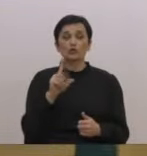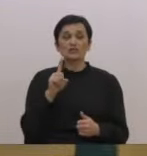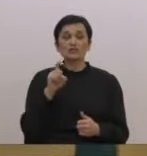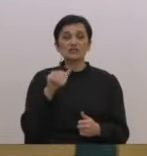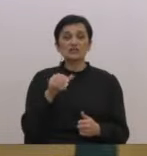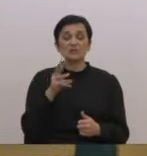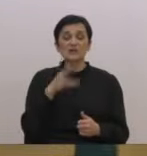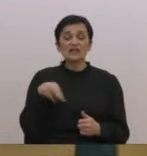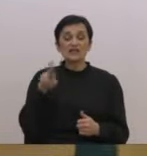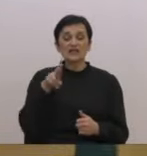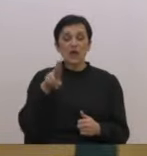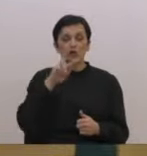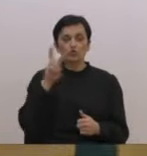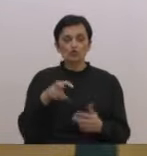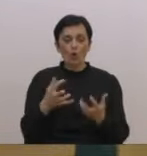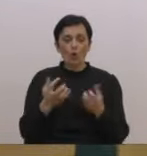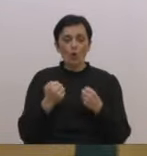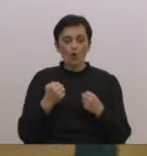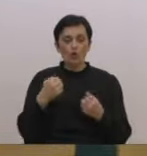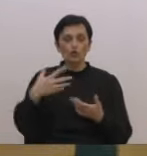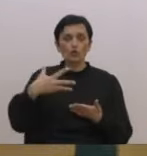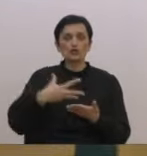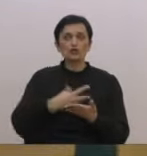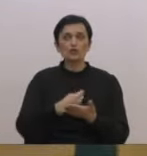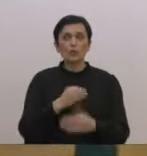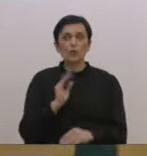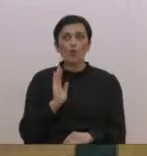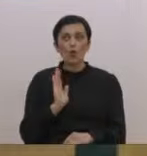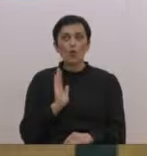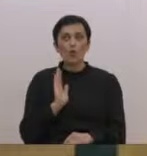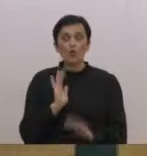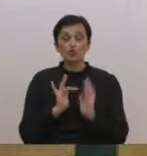4.1 მილიარდი დოლარი მიიღო შემოსავალი